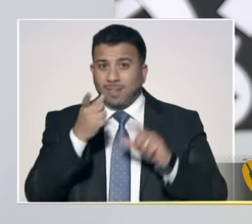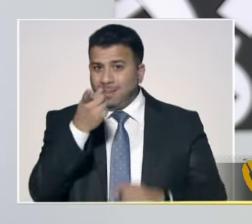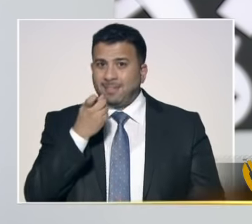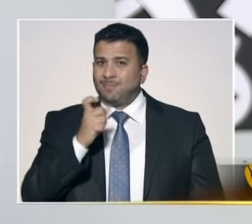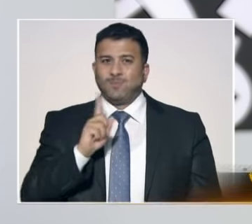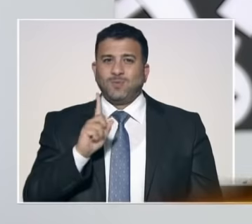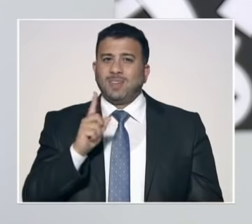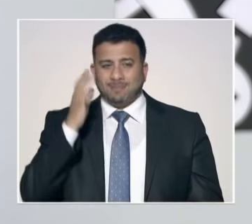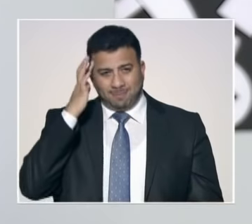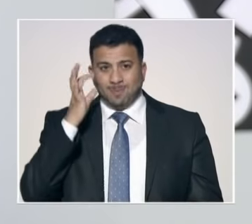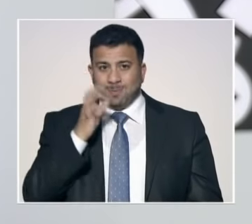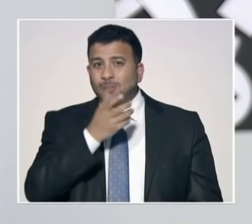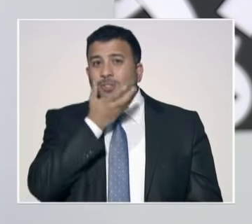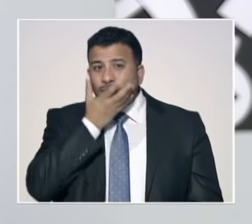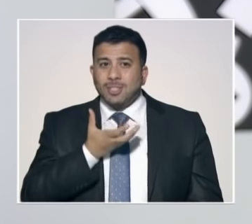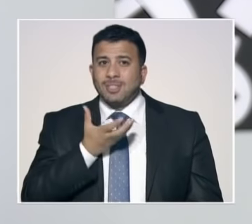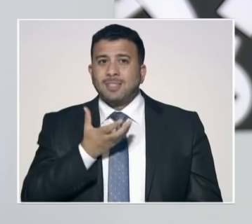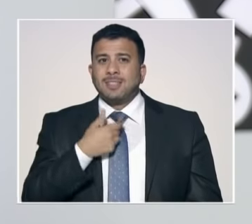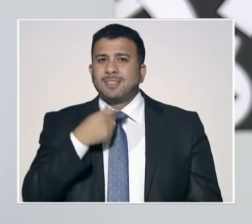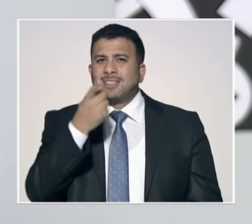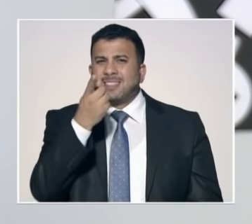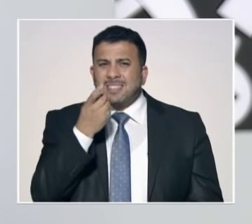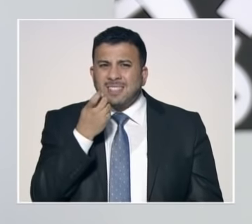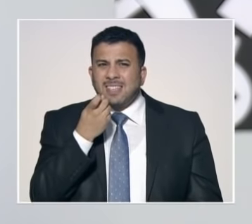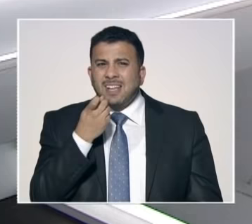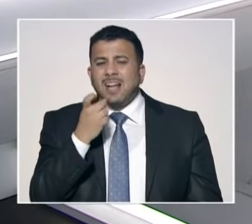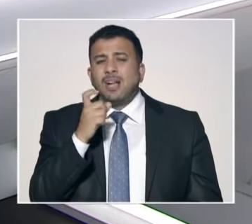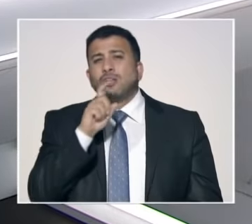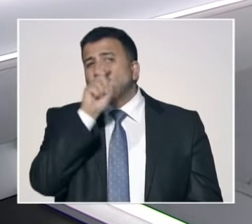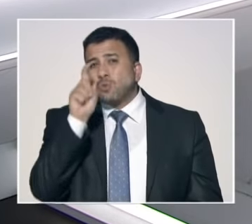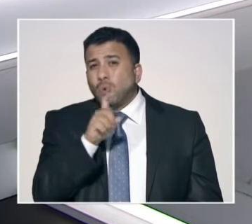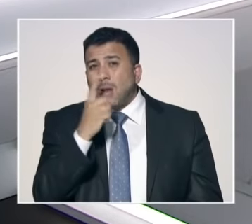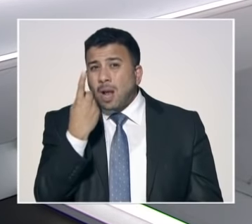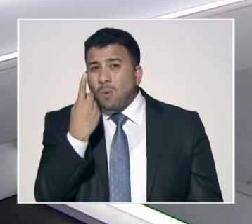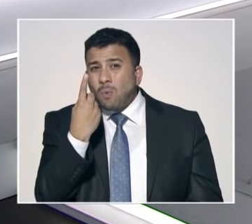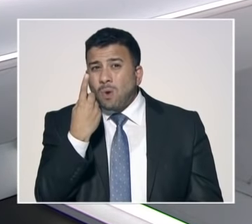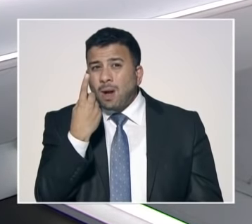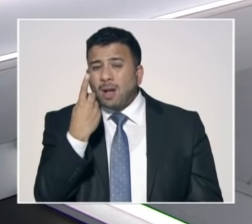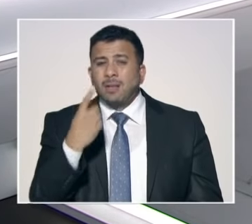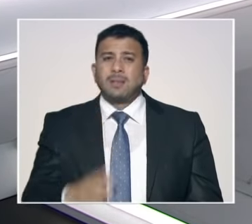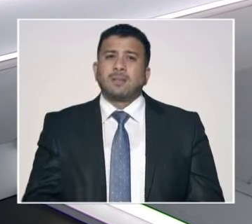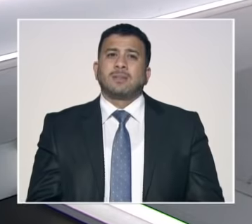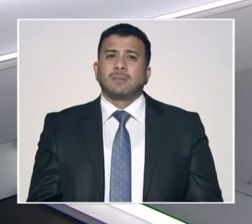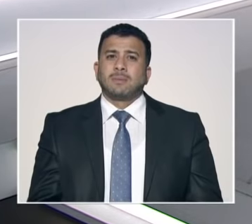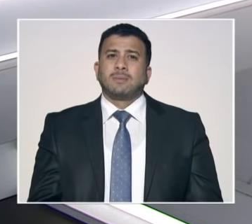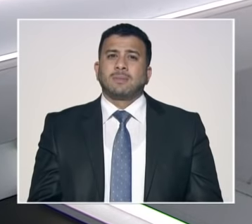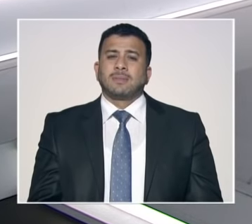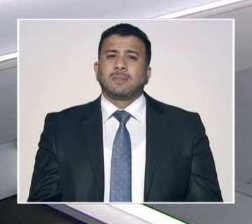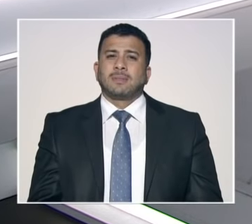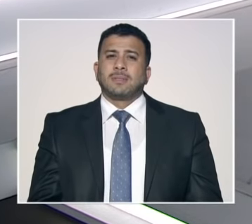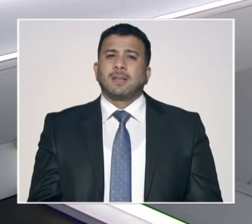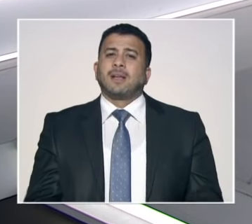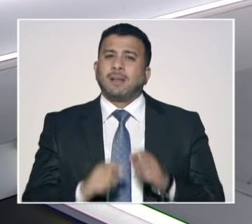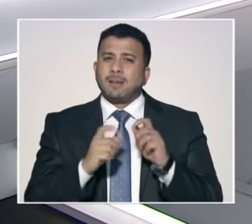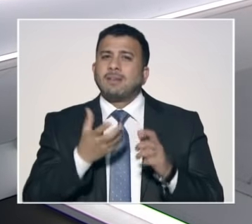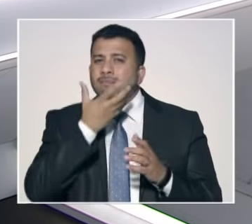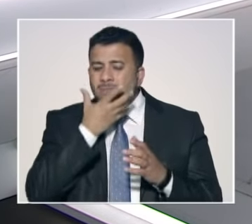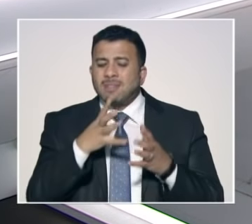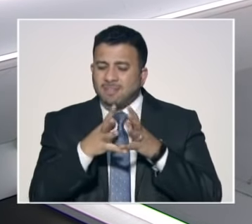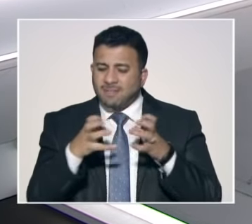لا حول ولا قوة إلا بالله. عموما أنا فهمت منك السؤال الأول، والسؤال الثاني أحاول إن شاء الله أنني أجتهد في